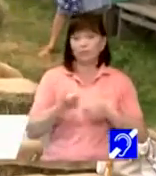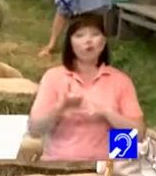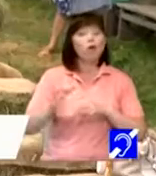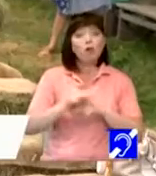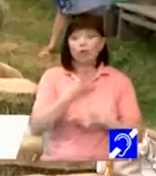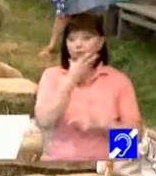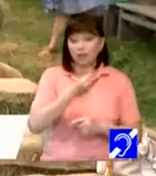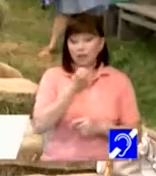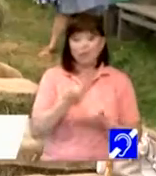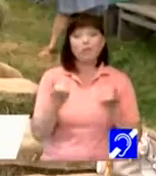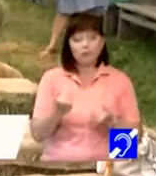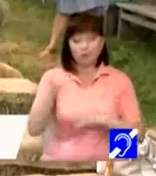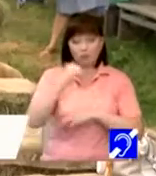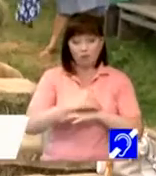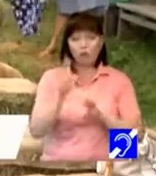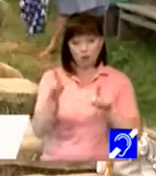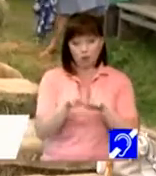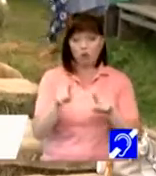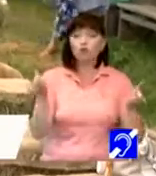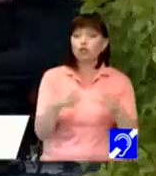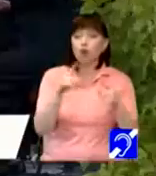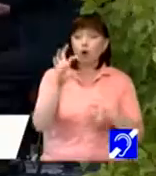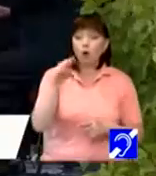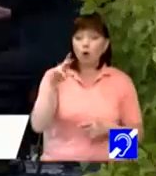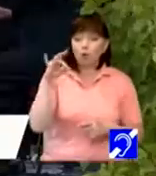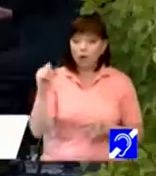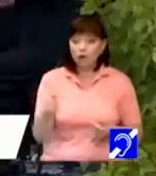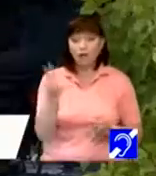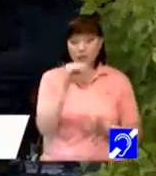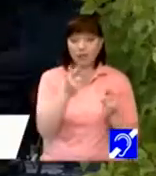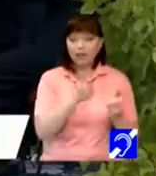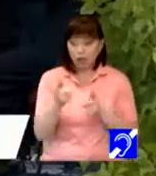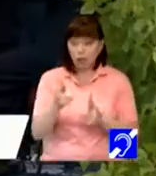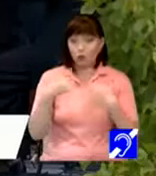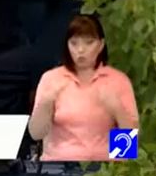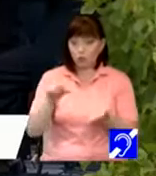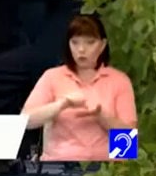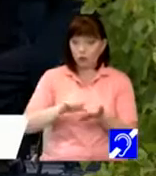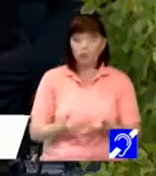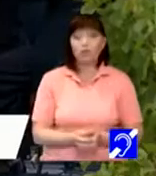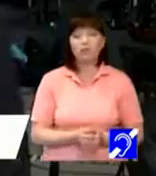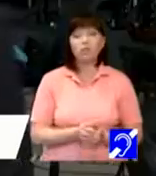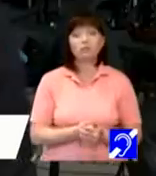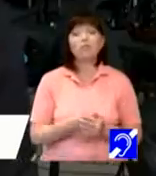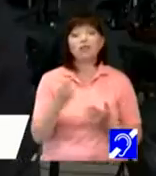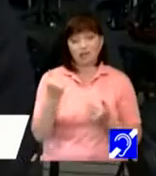și în această seară aveți o gală de operă, îi vedeți pe toți artiștii pregătiți deja. Este o gală de